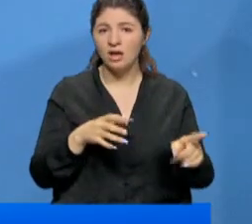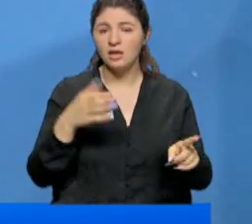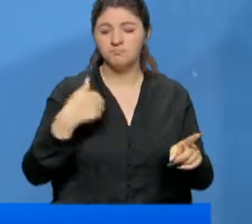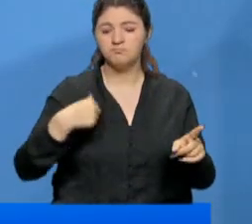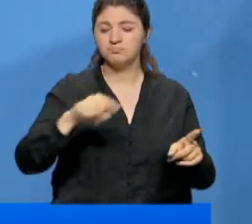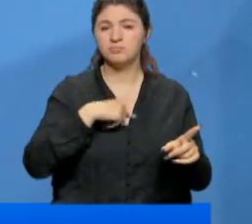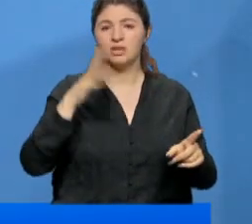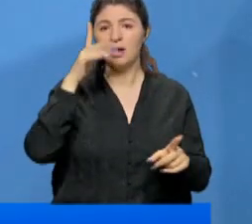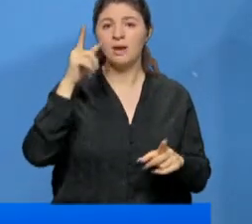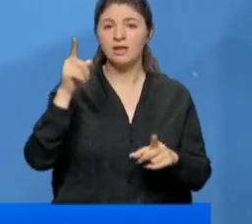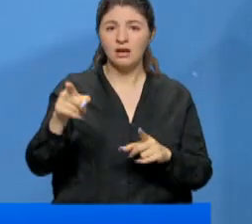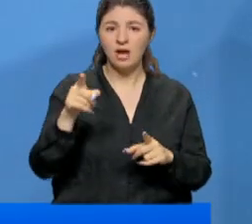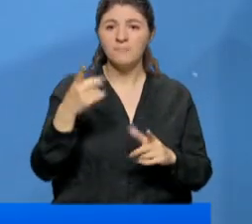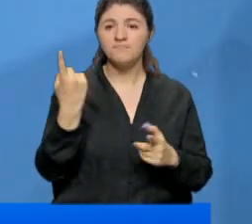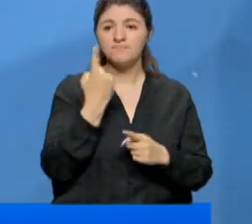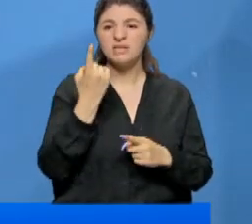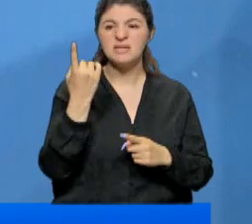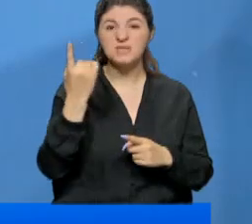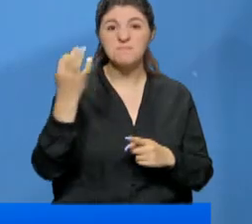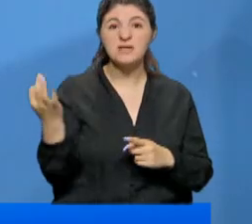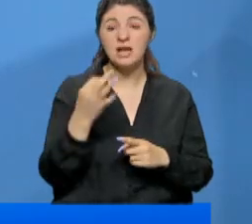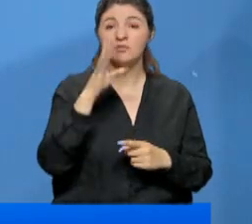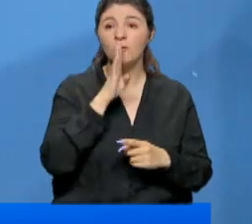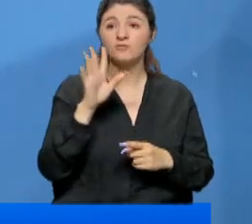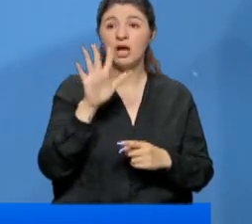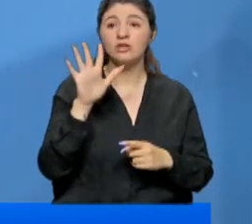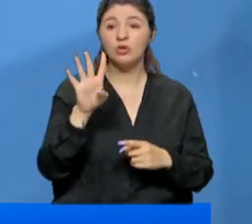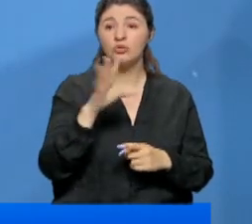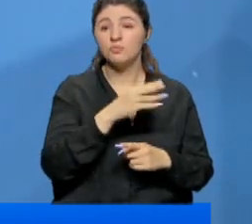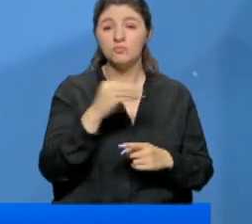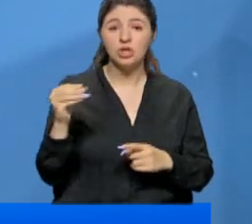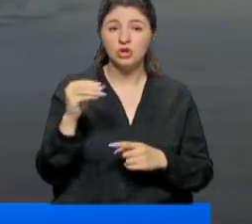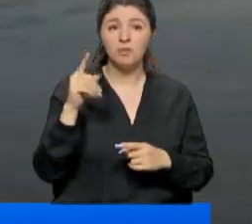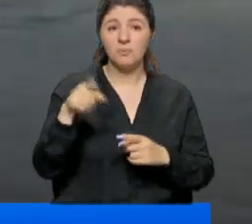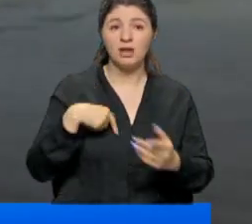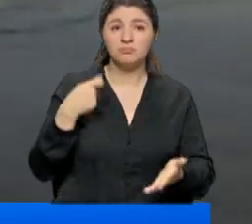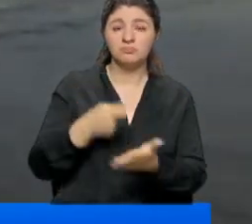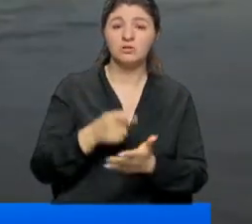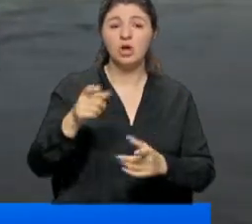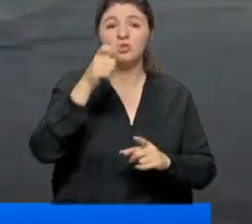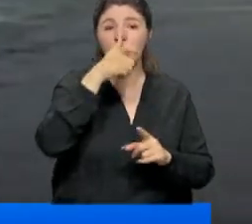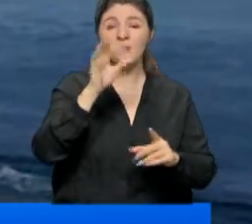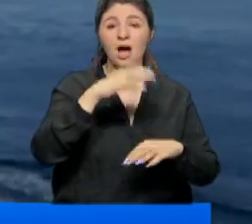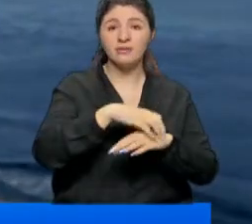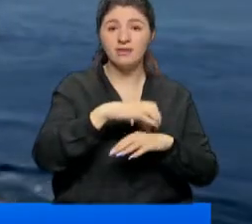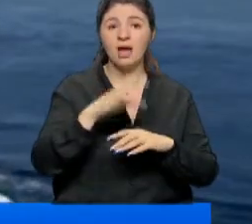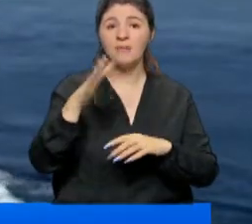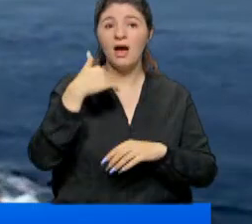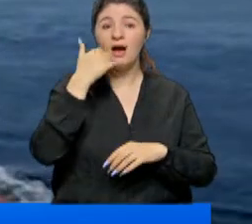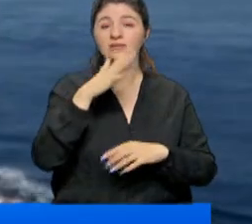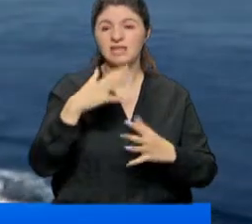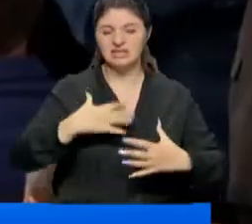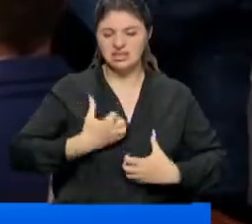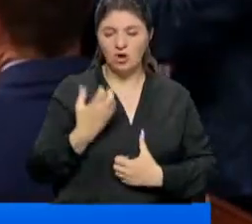Biz Amerika'ya 1 milyar 450 milyon dolar ödeme yaptı Türkiye'nin hem Adalarda hem de Akdeniz'de